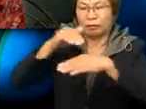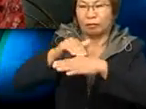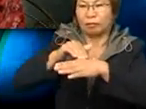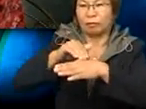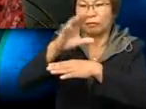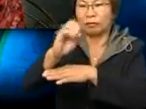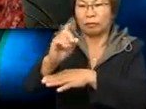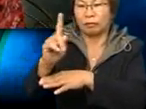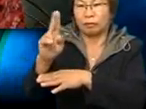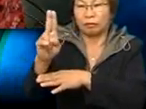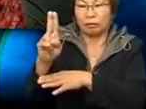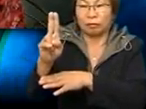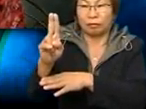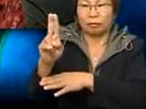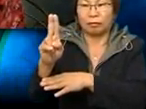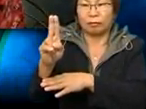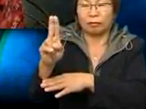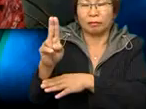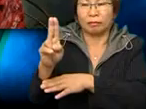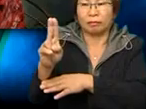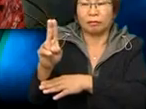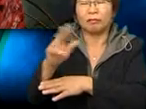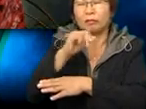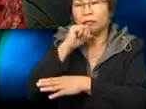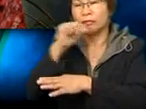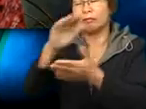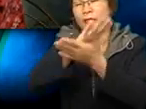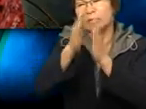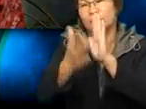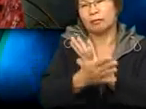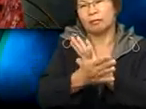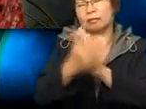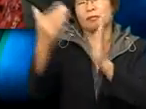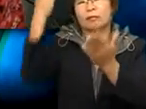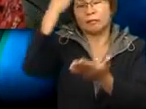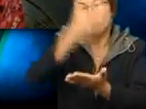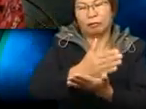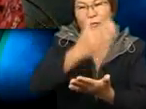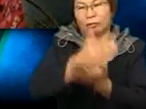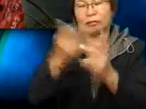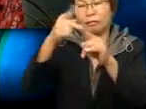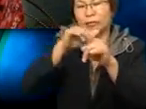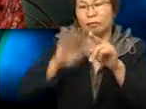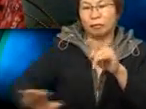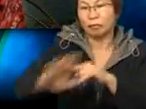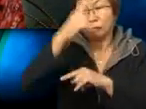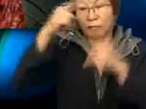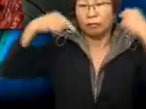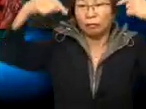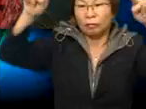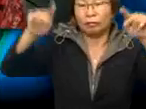pada golongan kurang upaya tidak menjadi penghalang kepada mereka untuk berjaya.